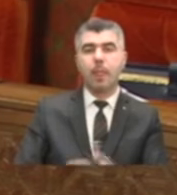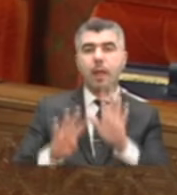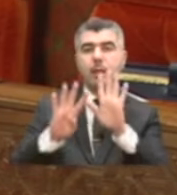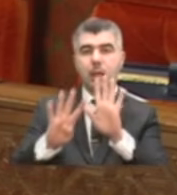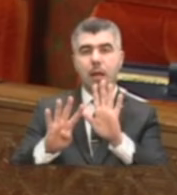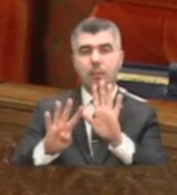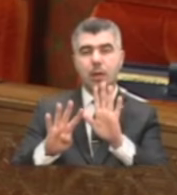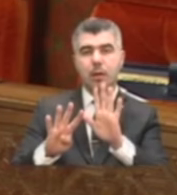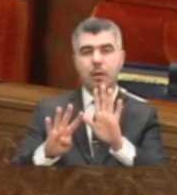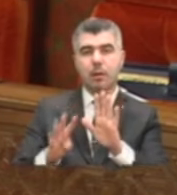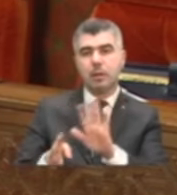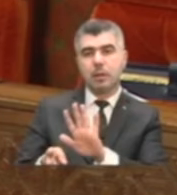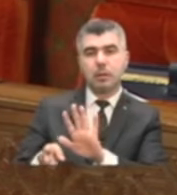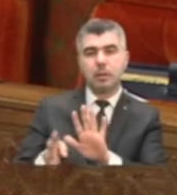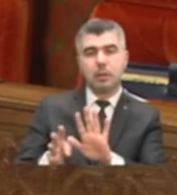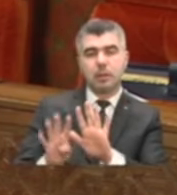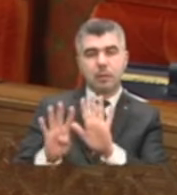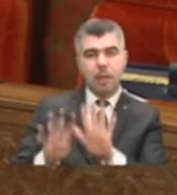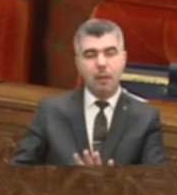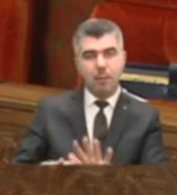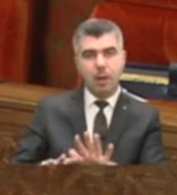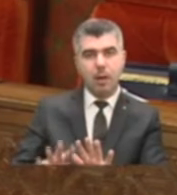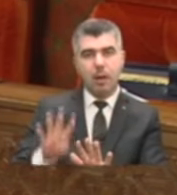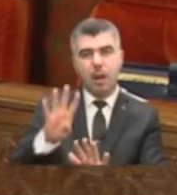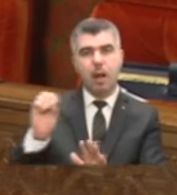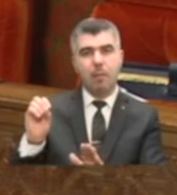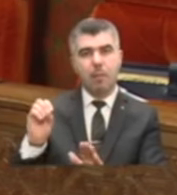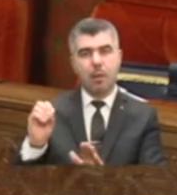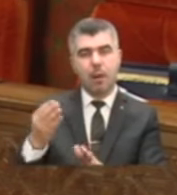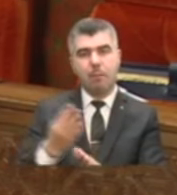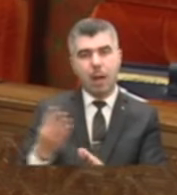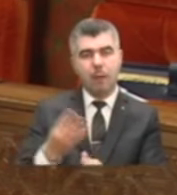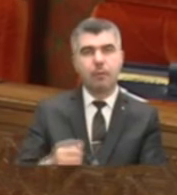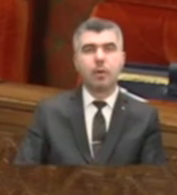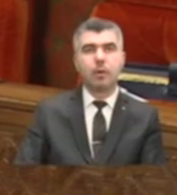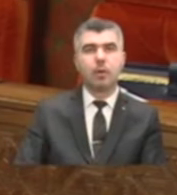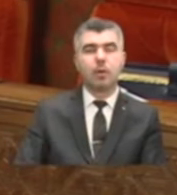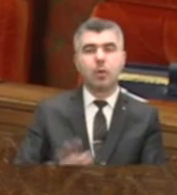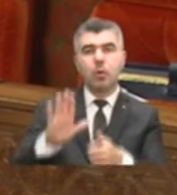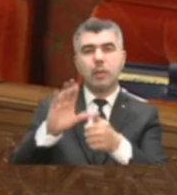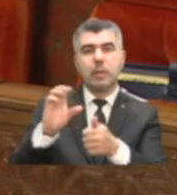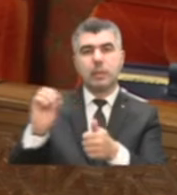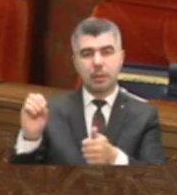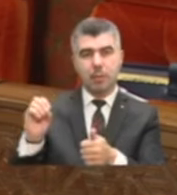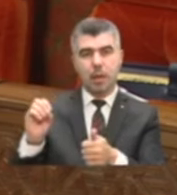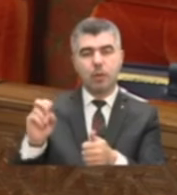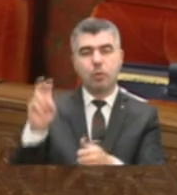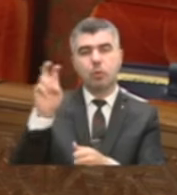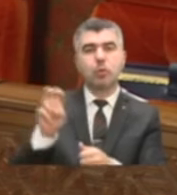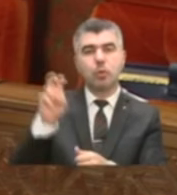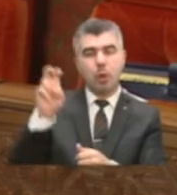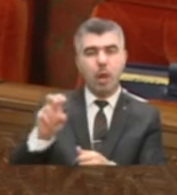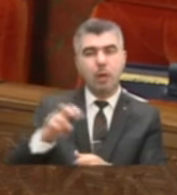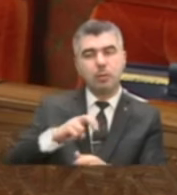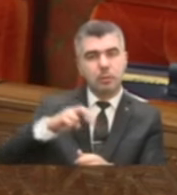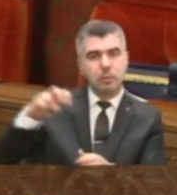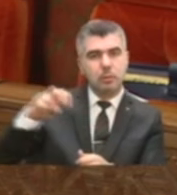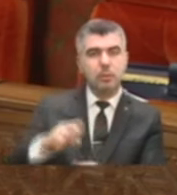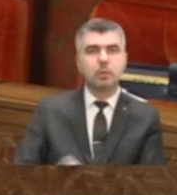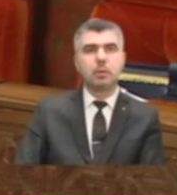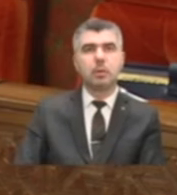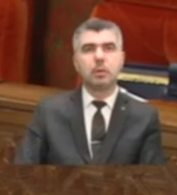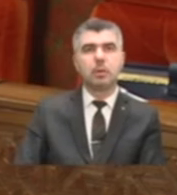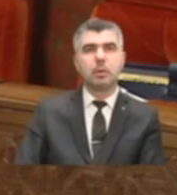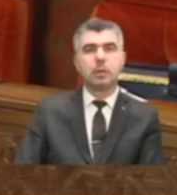940 درهم مع اير فرانس و $600 عفوا الي روتور، دونك 1000 تقريبا، و